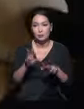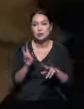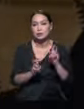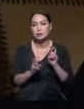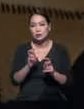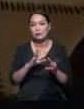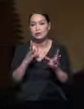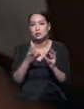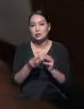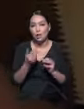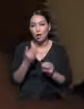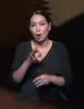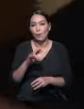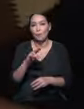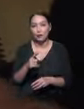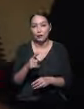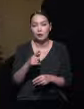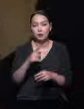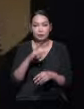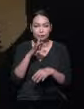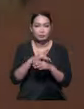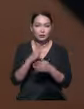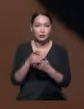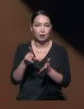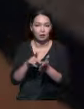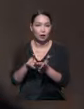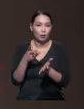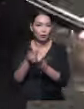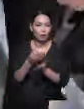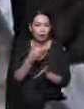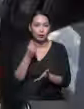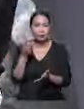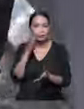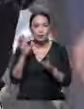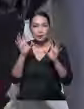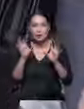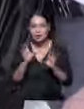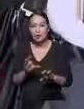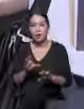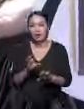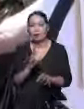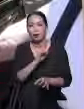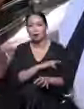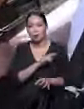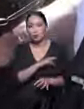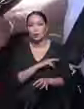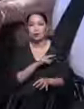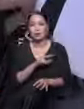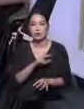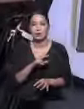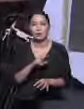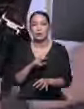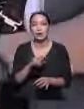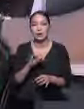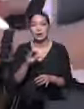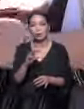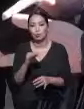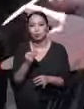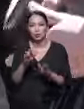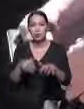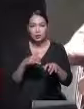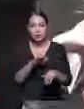целом, членов ОПГ подозревают в уклонении от уплаты налогов, незаконной предпринимательской деятельности, легализации имущества,